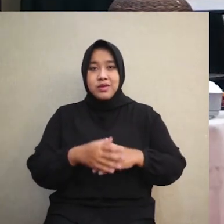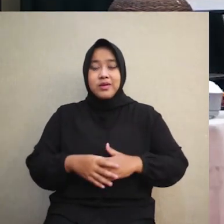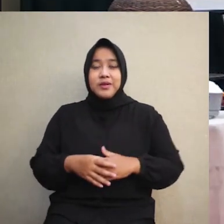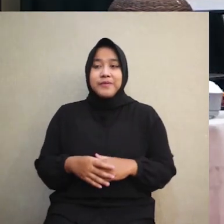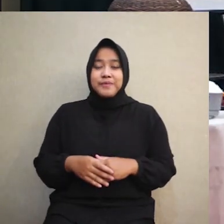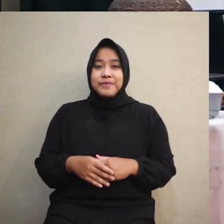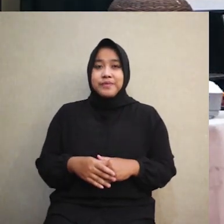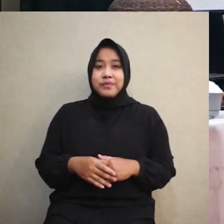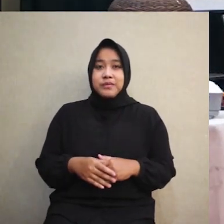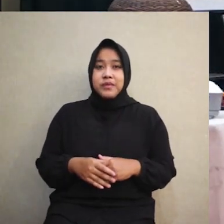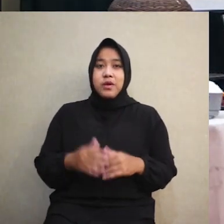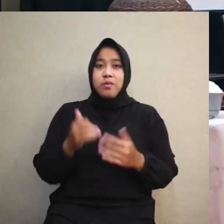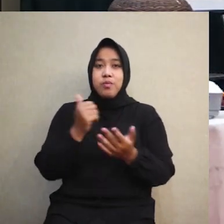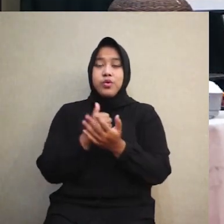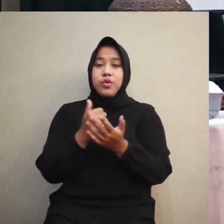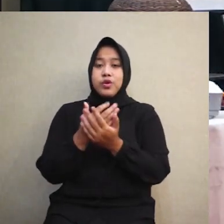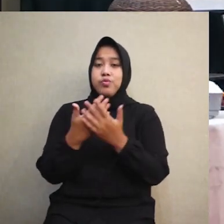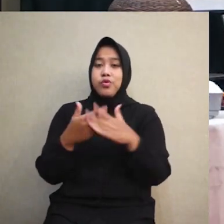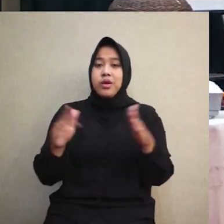tapi beneran